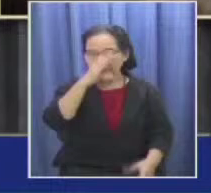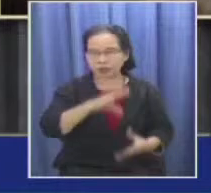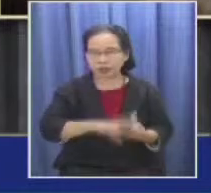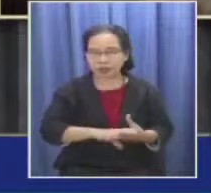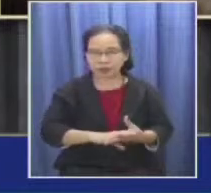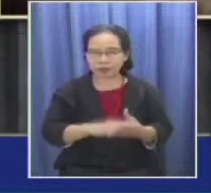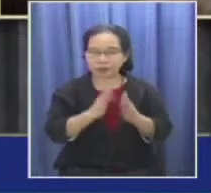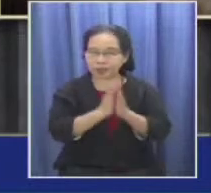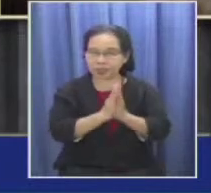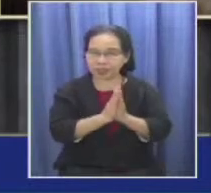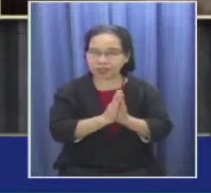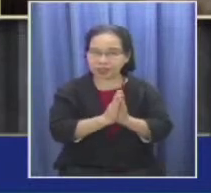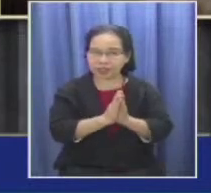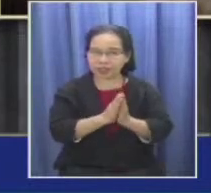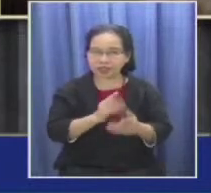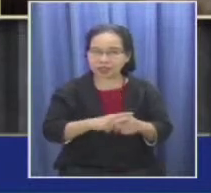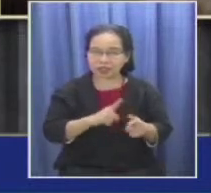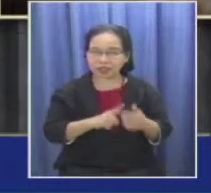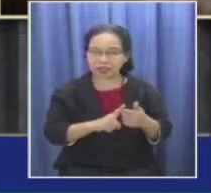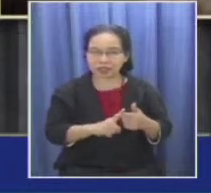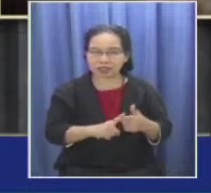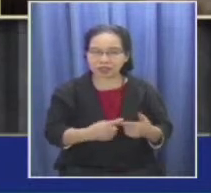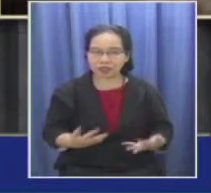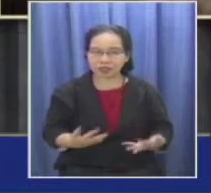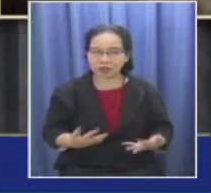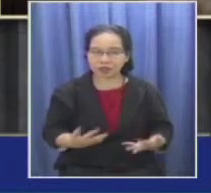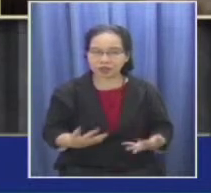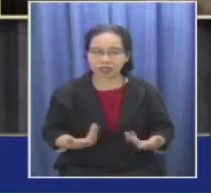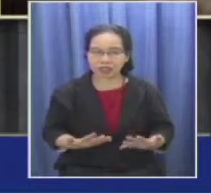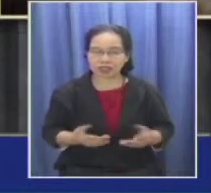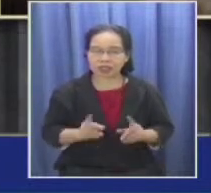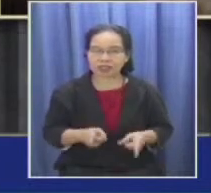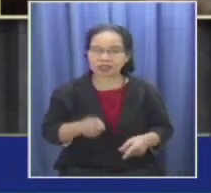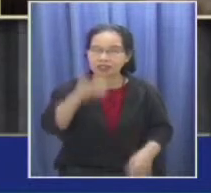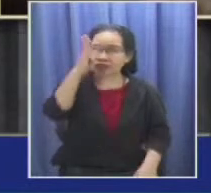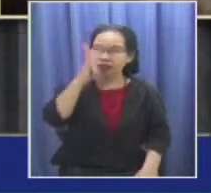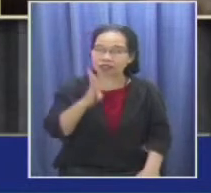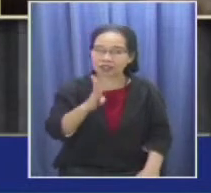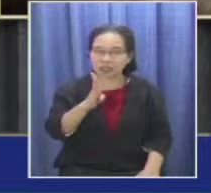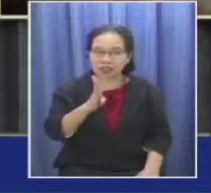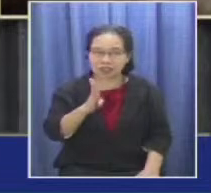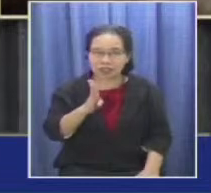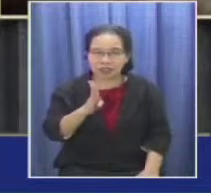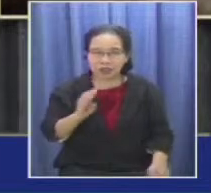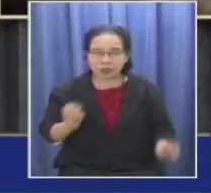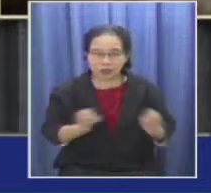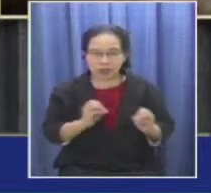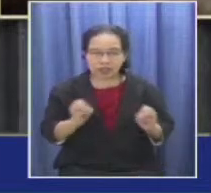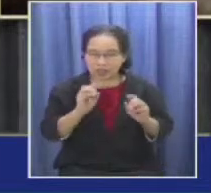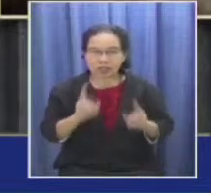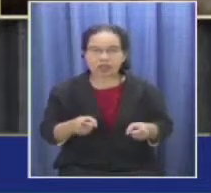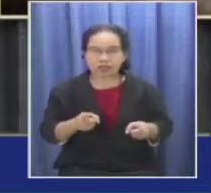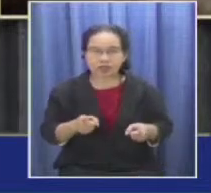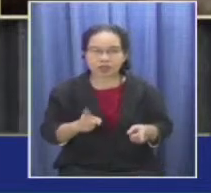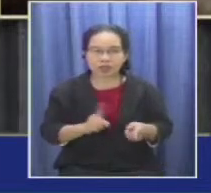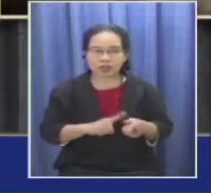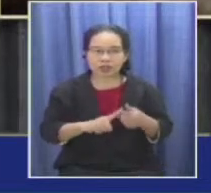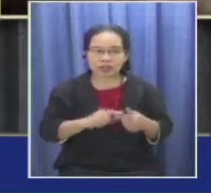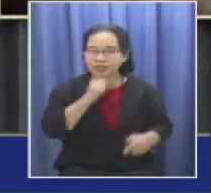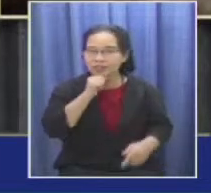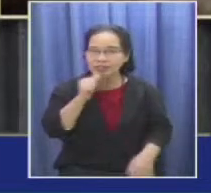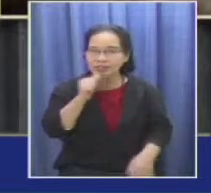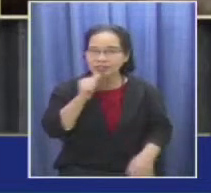yesua sɛ yɛnsua saa nneɛma yi a hwɛmmerɛ bebree no na de yɛ ho ahyehyɛ nsɔre ne asomu kuo mu obi agye sɛ ɔbɔ